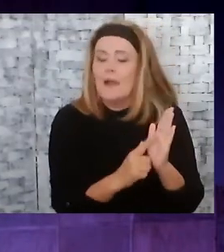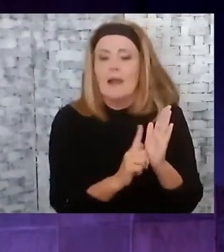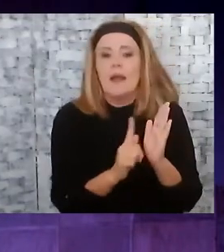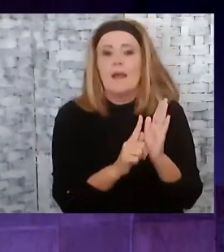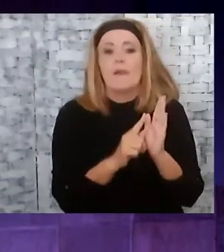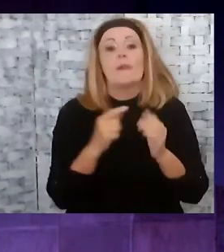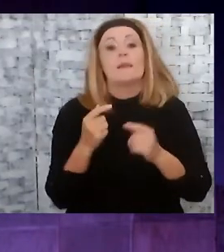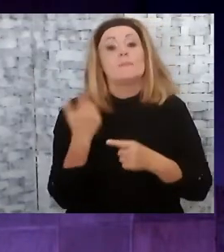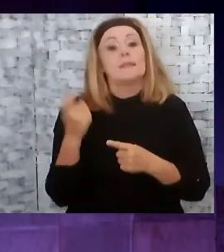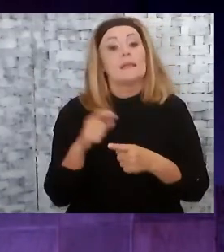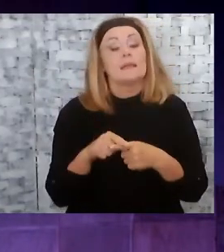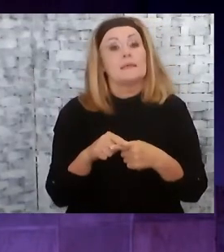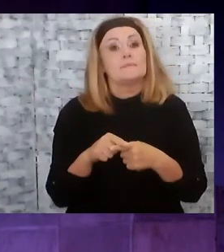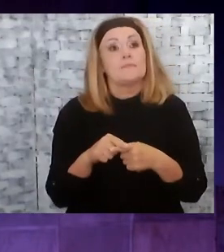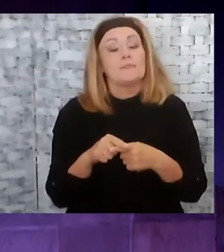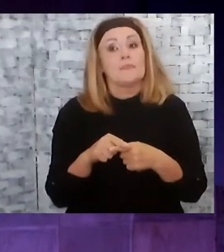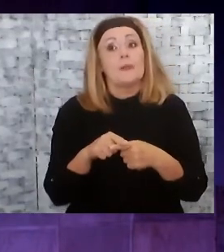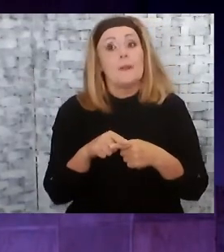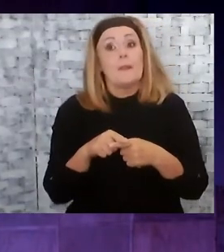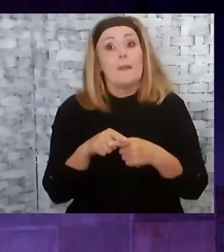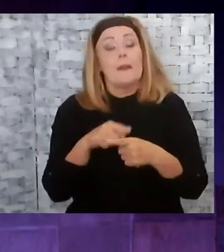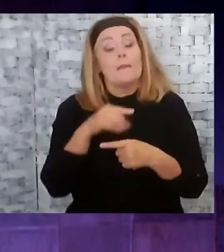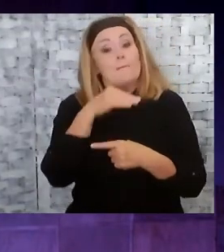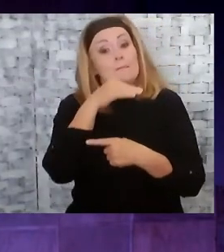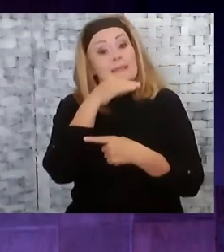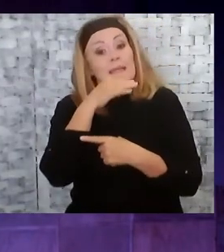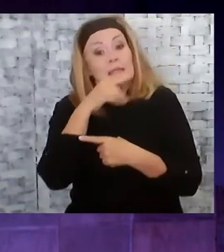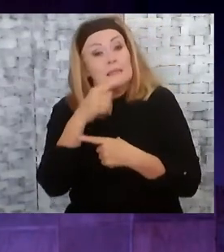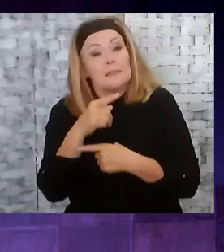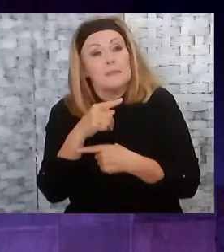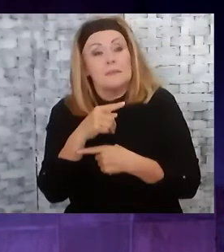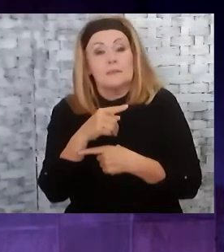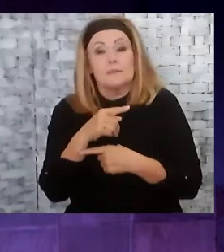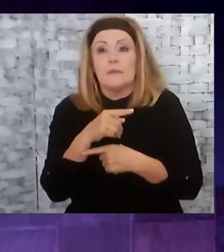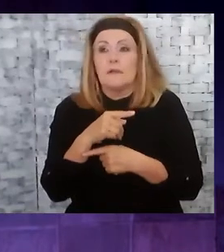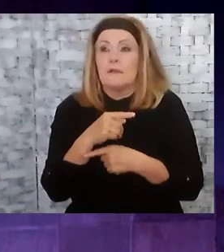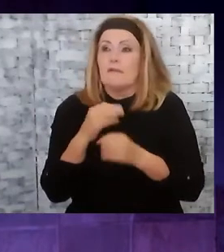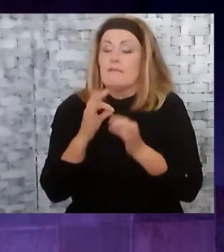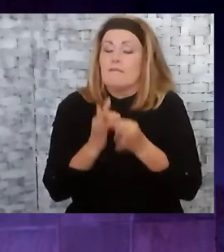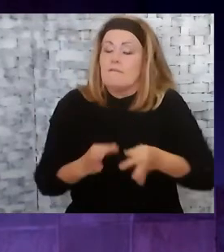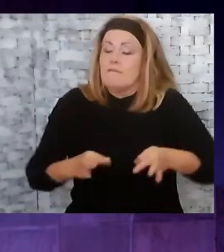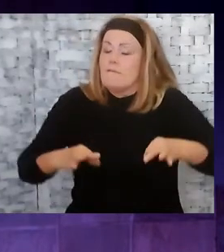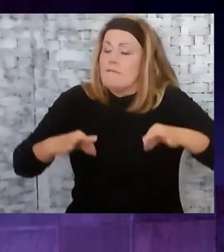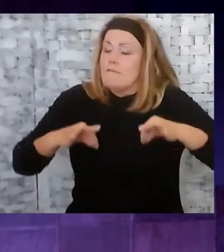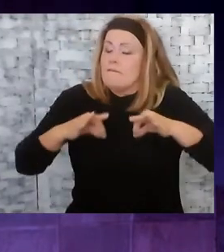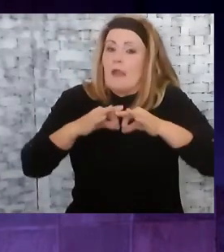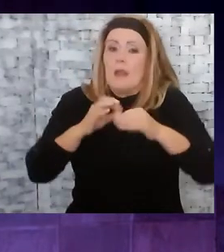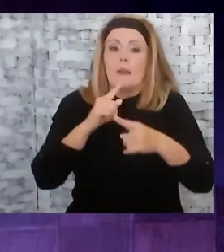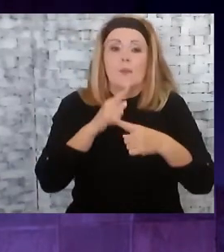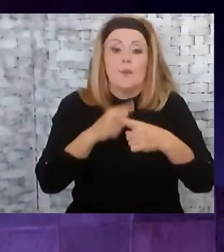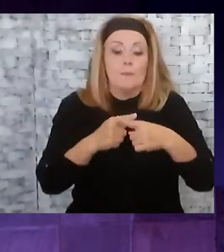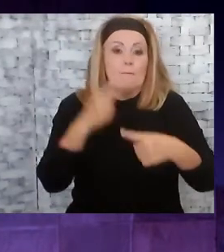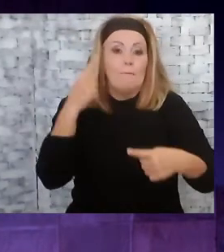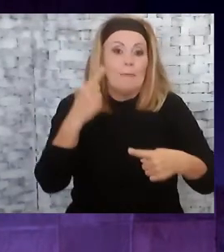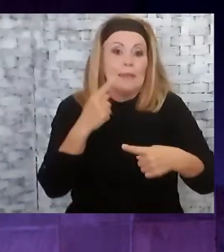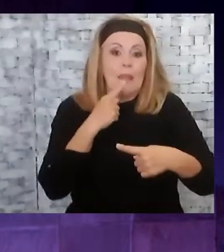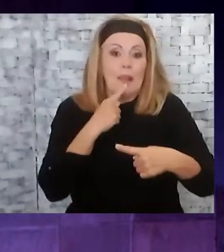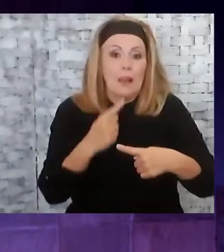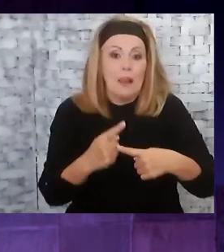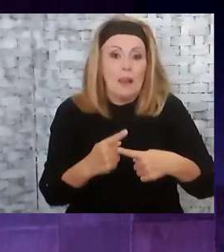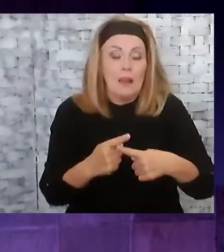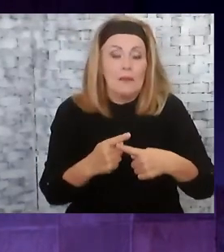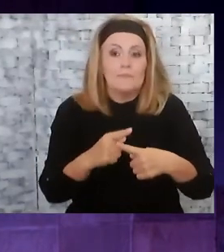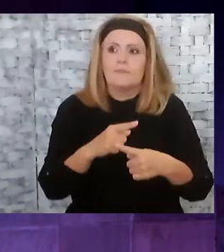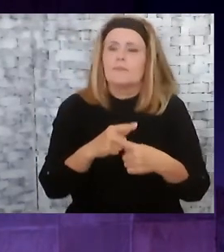metallurgiese woordjie, wat beteken, daar is 'n kostbare metaal, wat gesuiver moet word. Petrus skryf baie